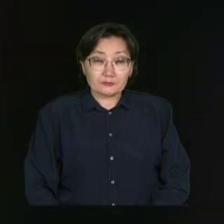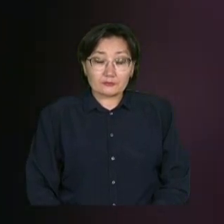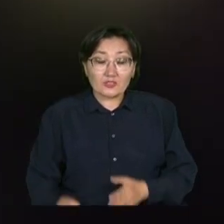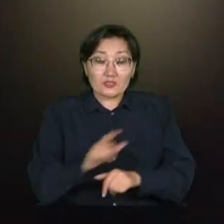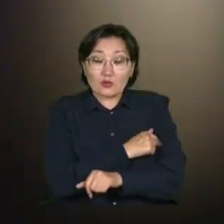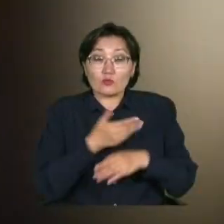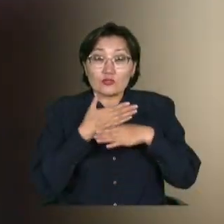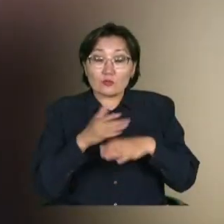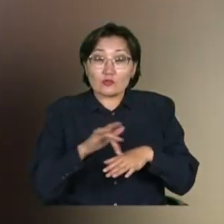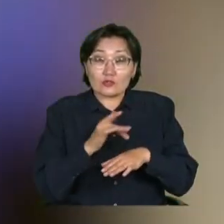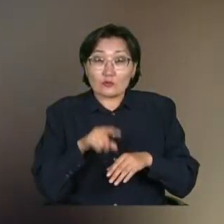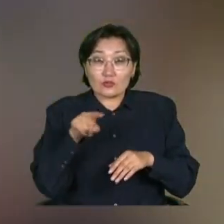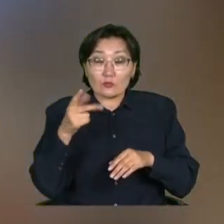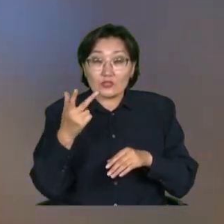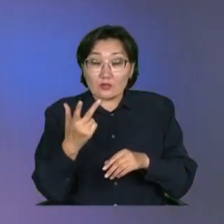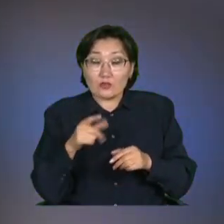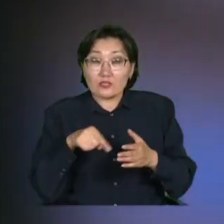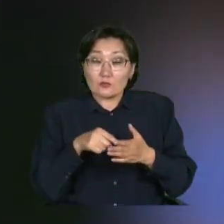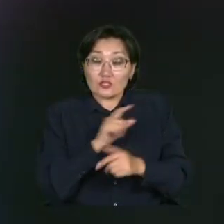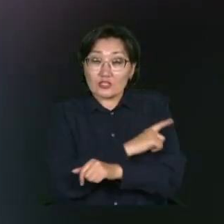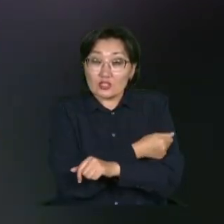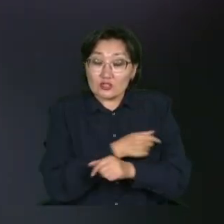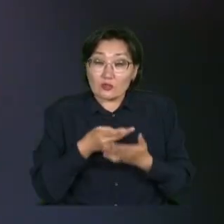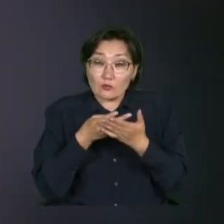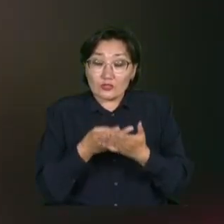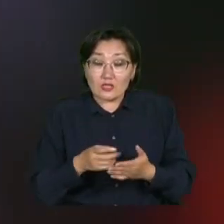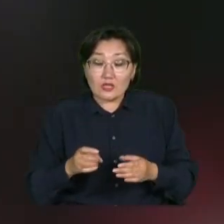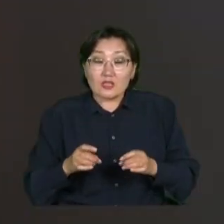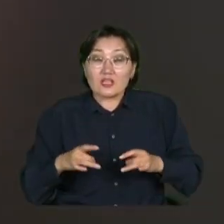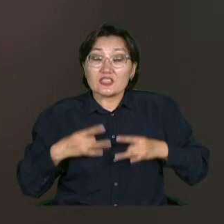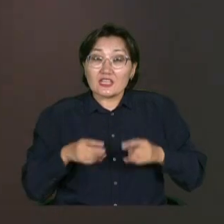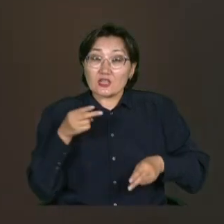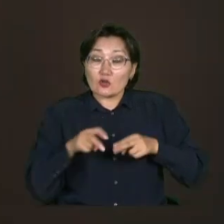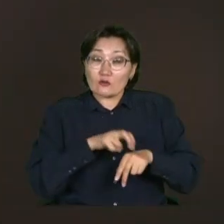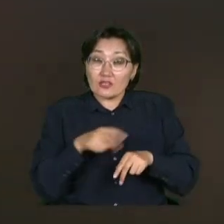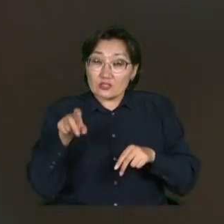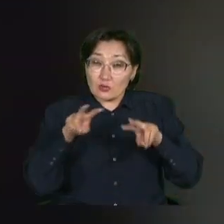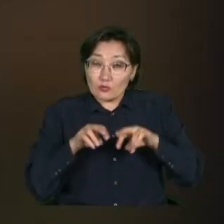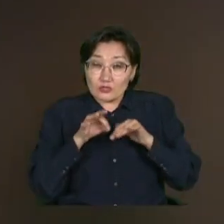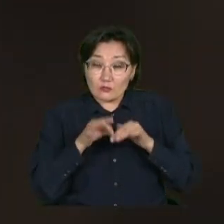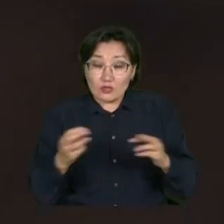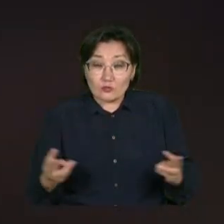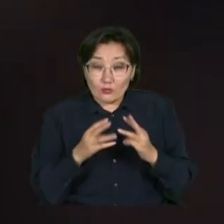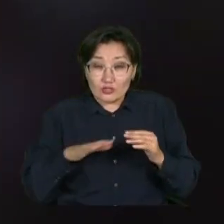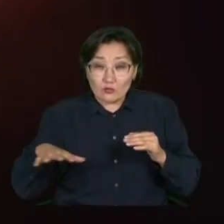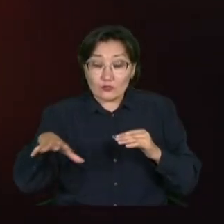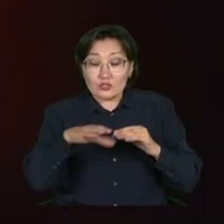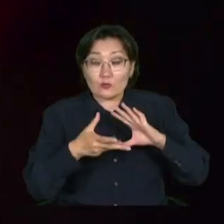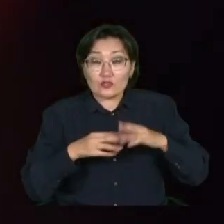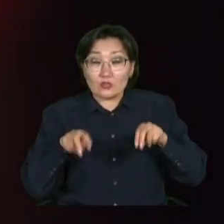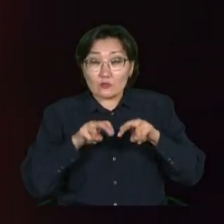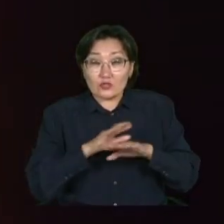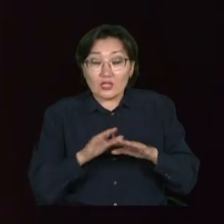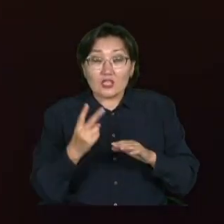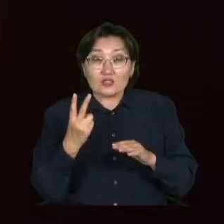жәрдем қызметімен нөмір үшінші көпбейінді қалалық ауруханаға жеткізілді, нейрохирургтың қарауынан өтті. Сонымен қатар өрт болған жерде жалпы тексеруге жатпайтын